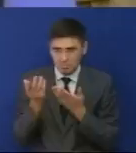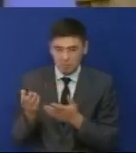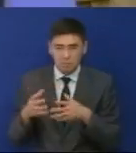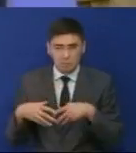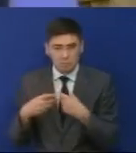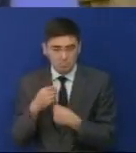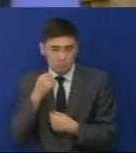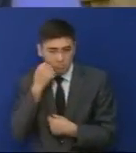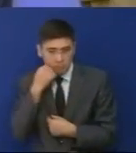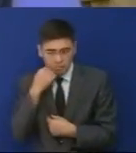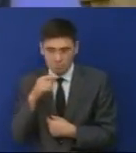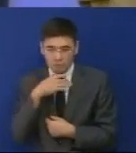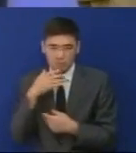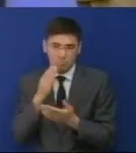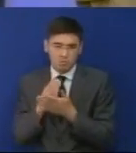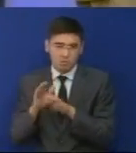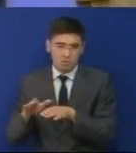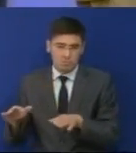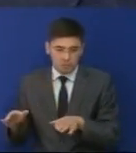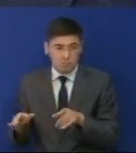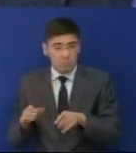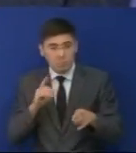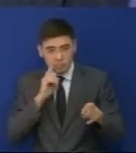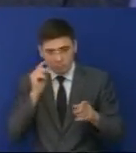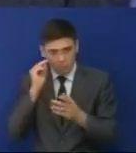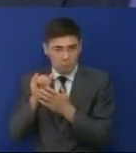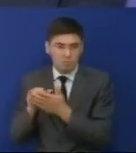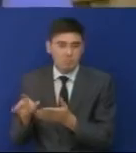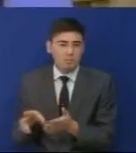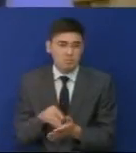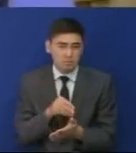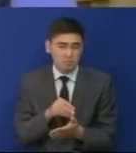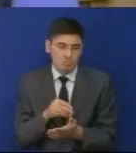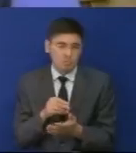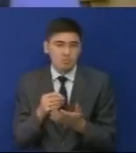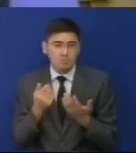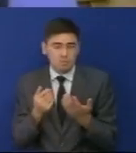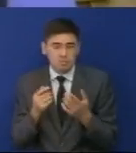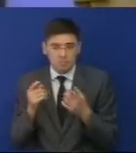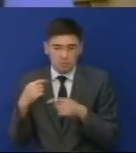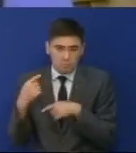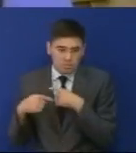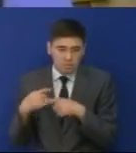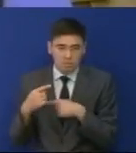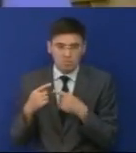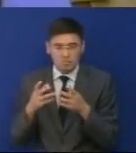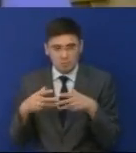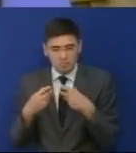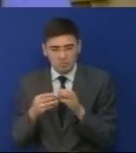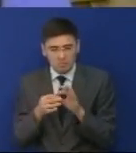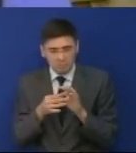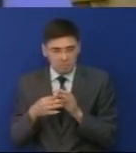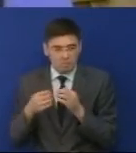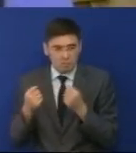молодых семей это большой воспитательный момент для подрастающего поколения потому что сохранение традиций и крепких семейных уз